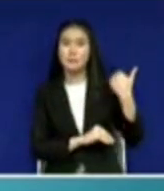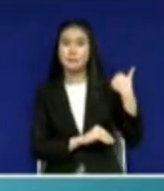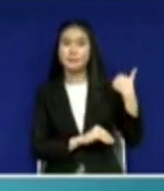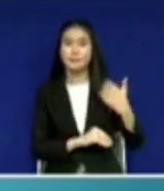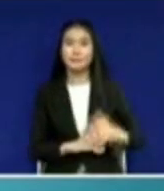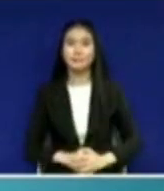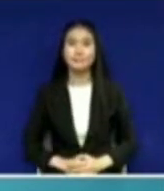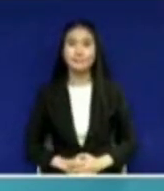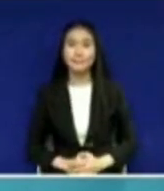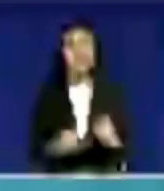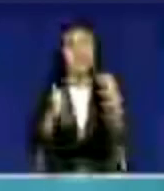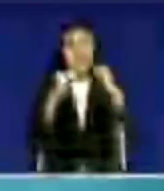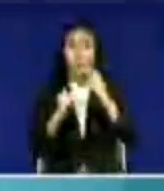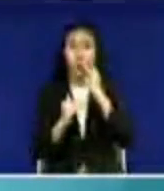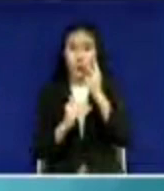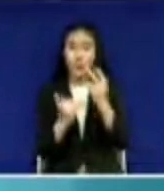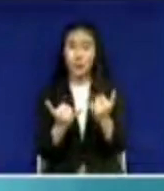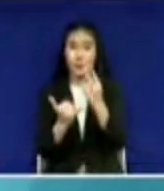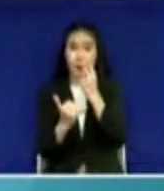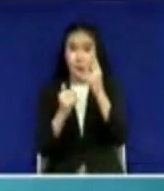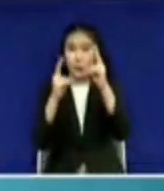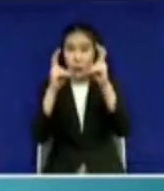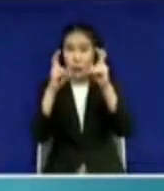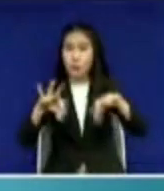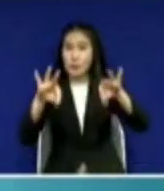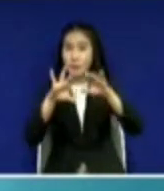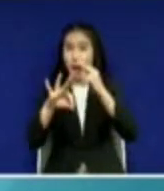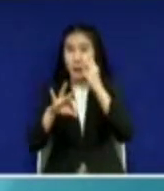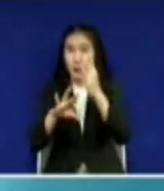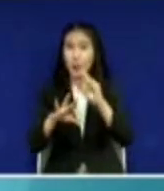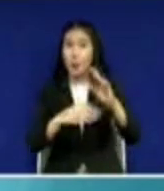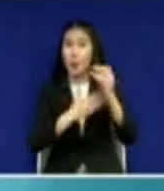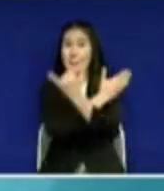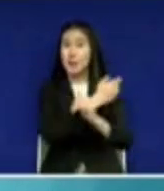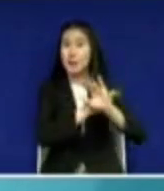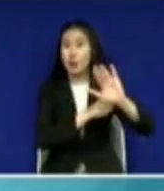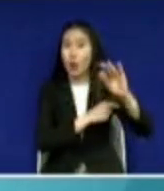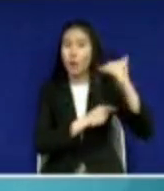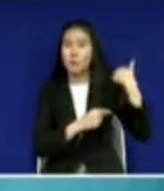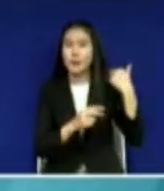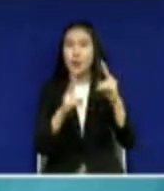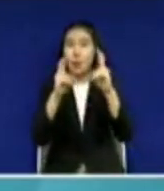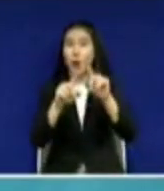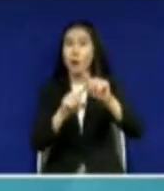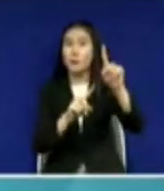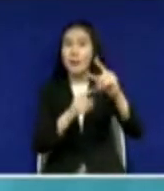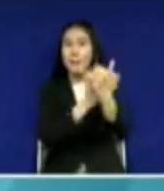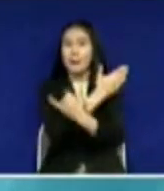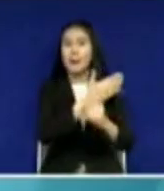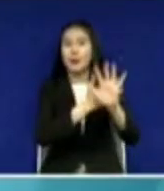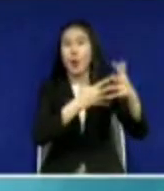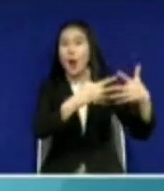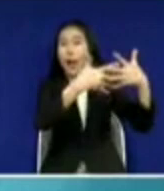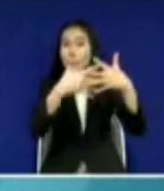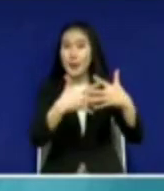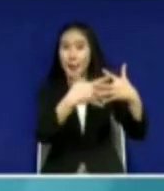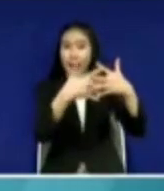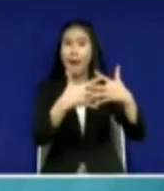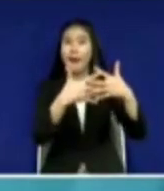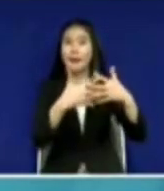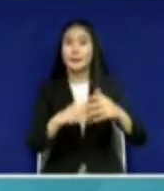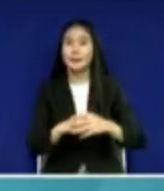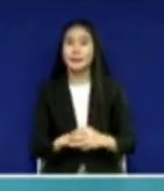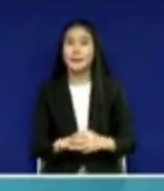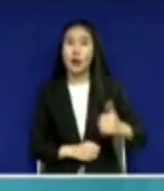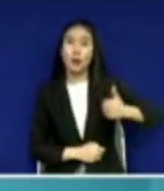มาที่ประเด็นที่น่าสนใจในต่างประเทศในวันนี้นะคะประเด็นแรกมาจากสหรัฐอเมริกาแล้วก็แคนาดาค่ะก่อนหน้